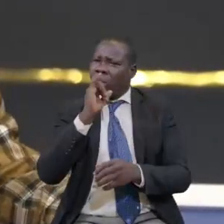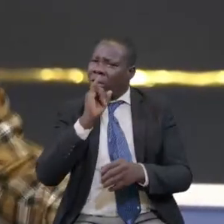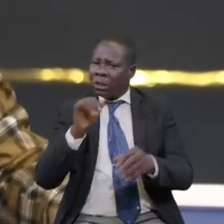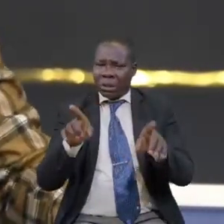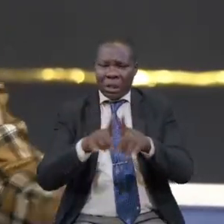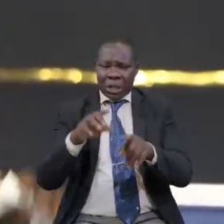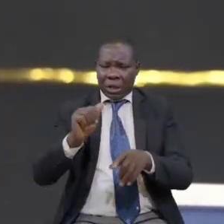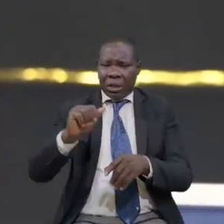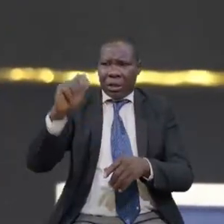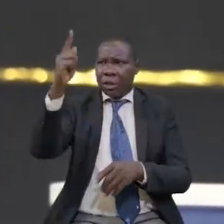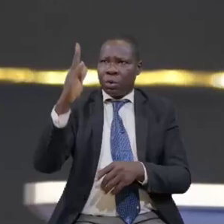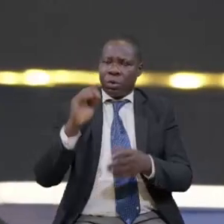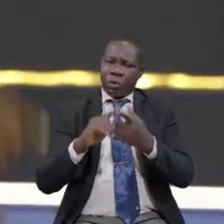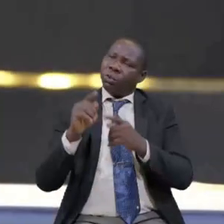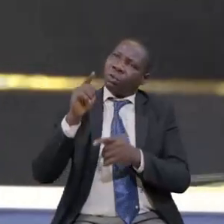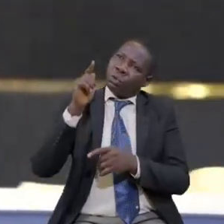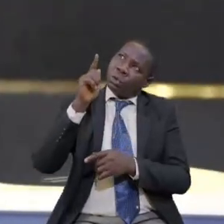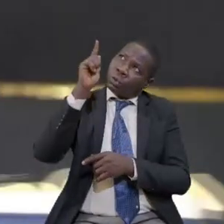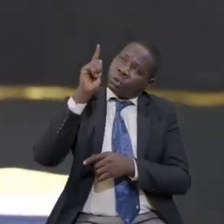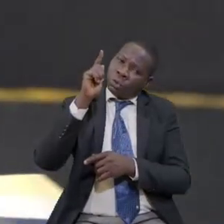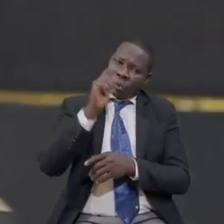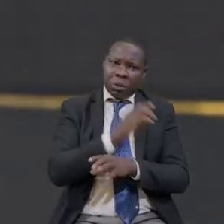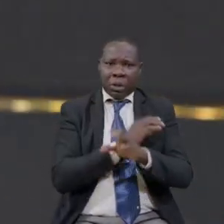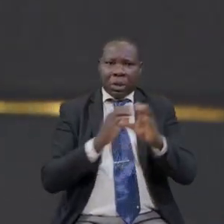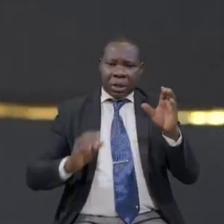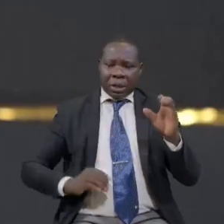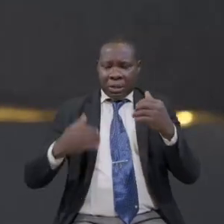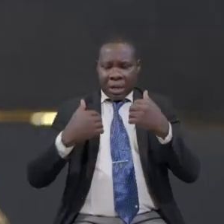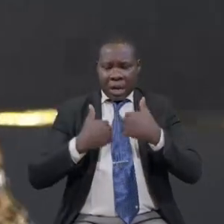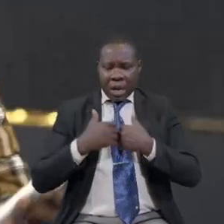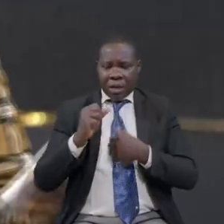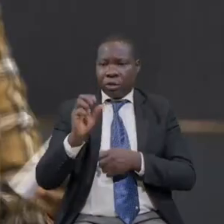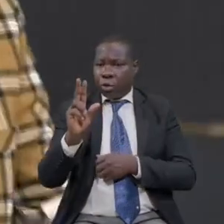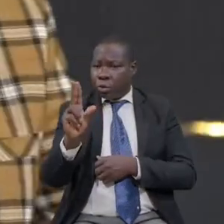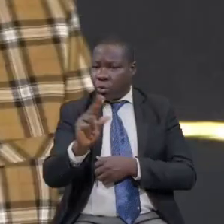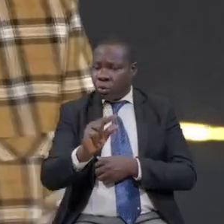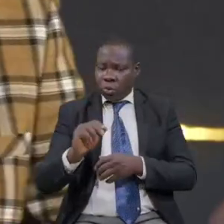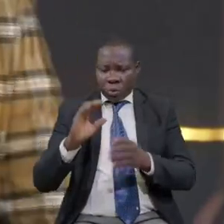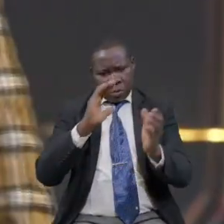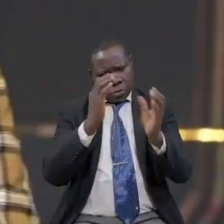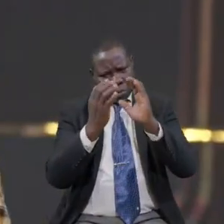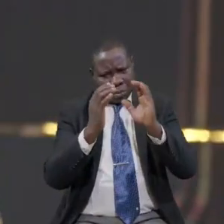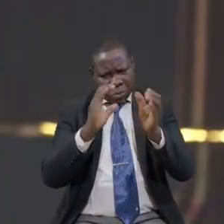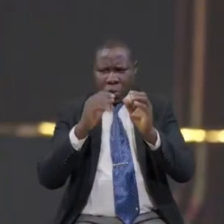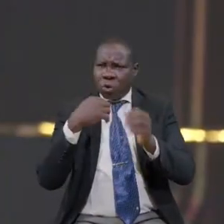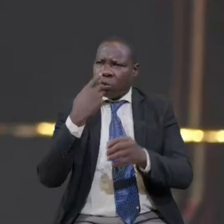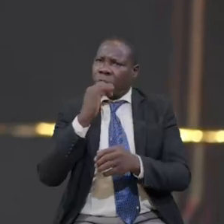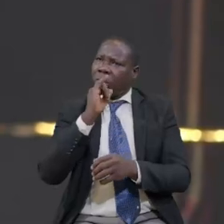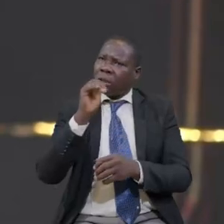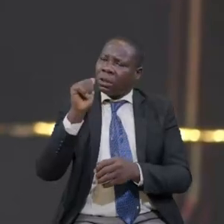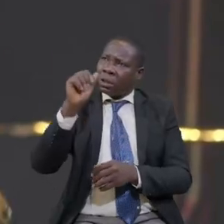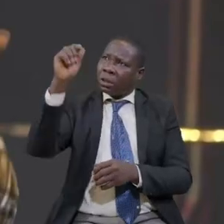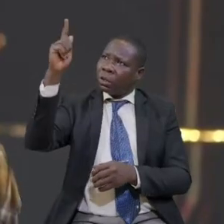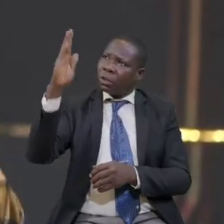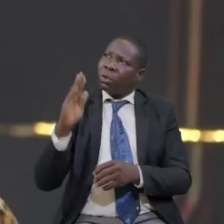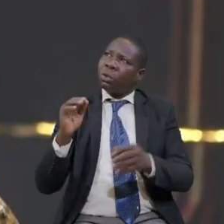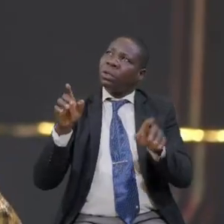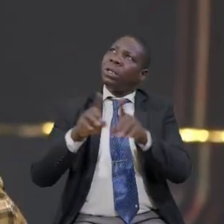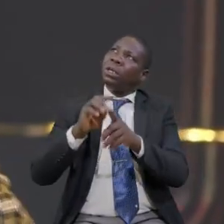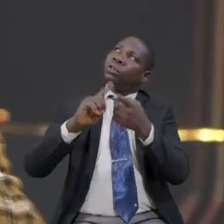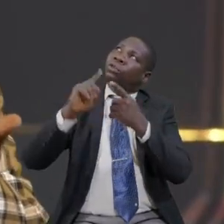comparaison, il n'a pas son égal. Qui, quel est Dieu est semblable à toi? Christ